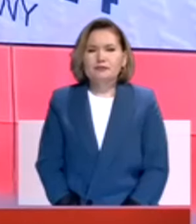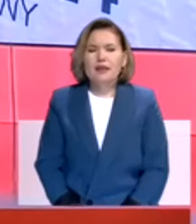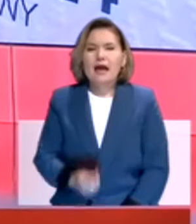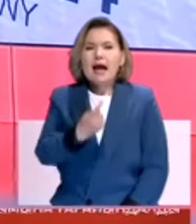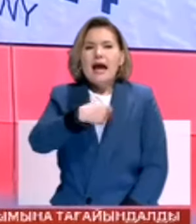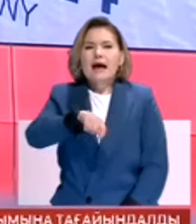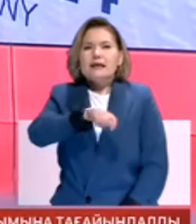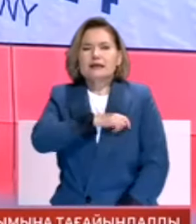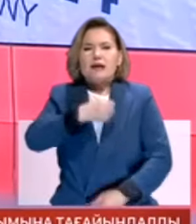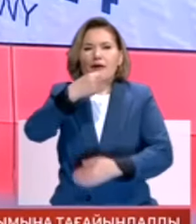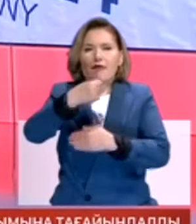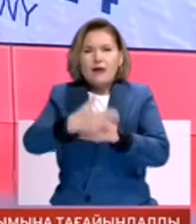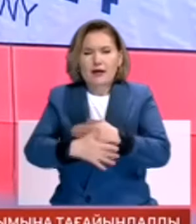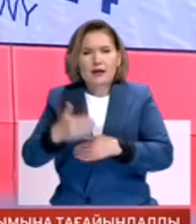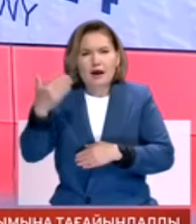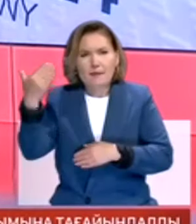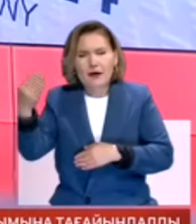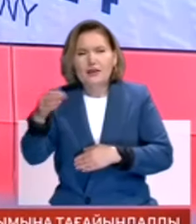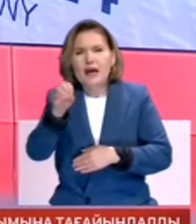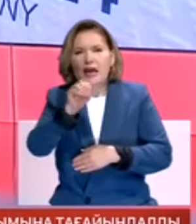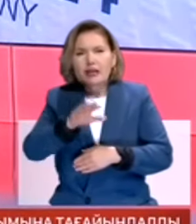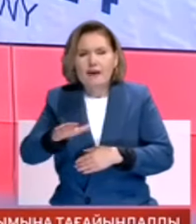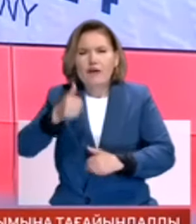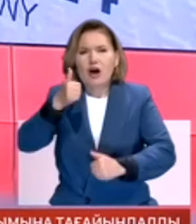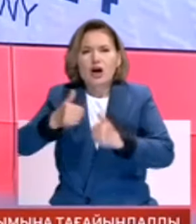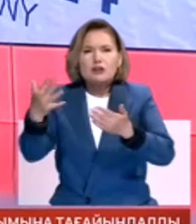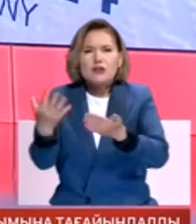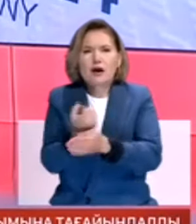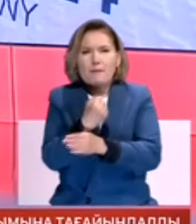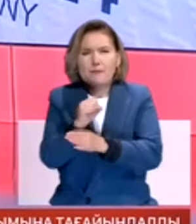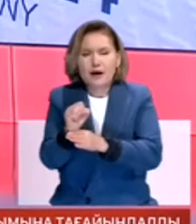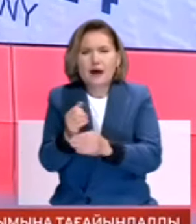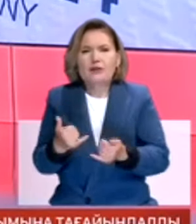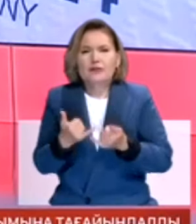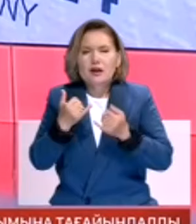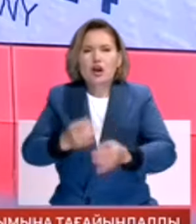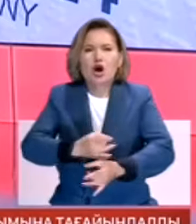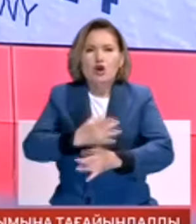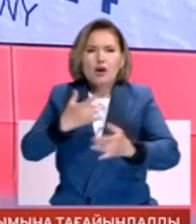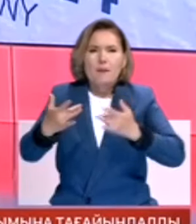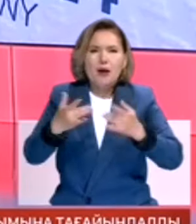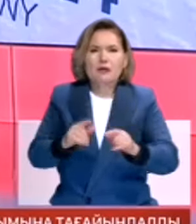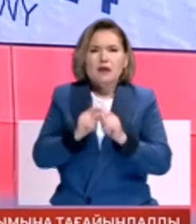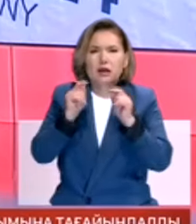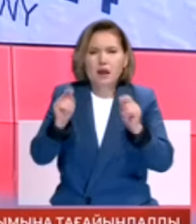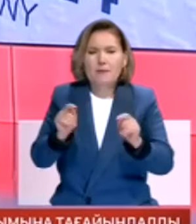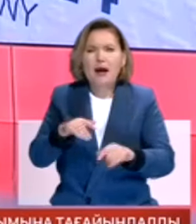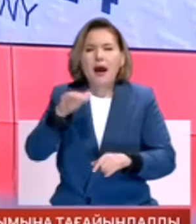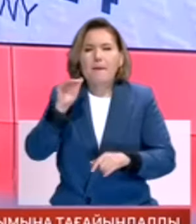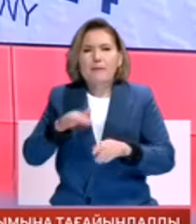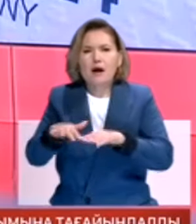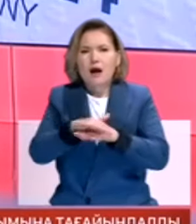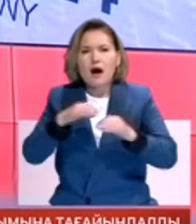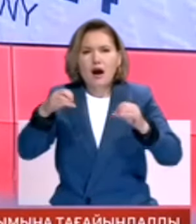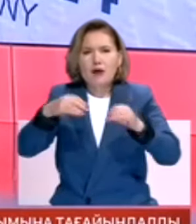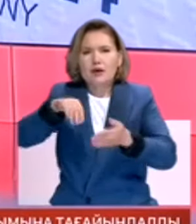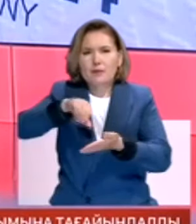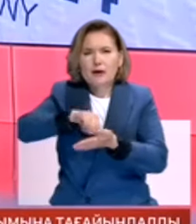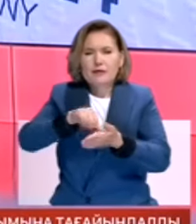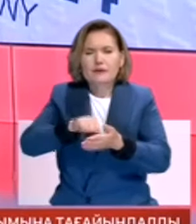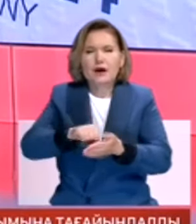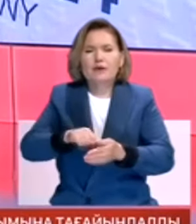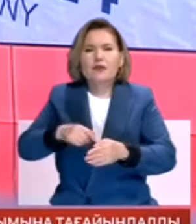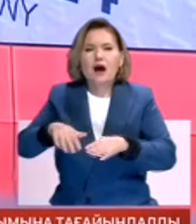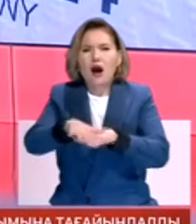Ал Испания астанасында Еуропа чемпионатының жеңімпаздарына арналған ауқымды концерт өтті. Оған мыңдаған адам қатысты.